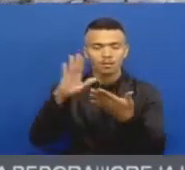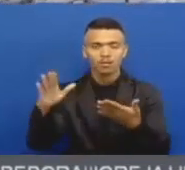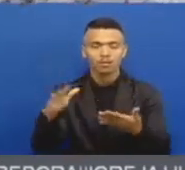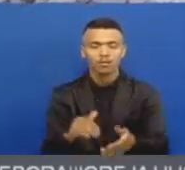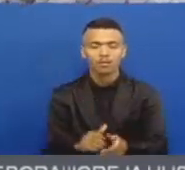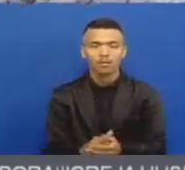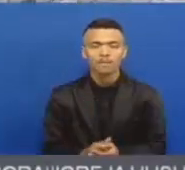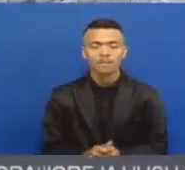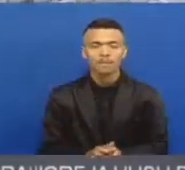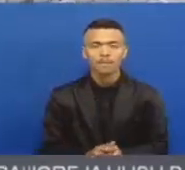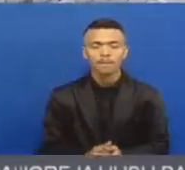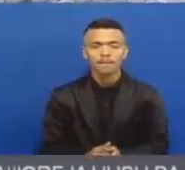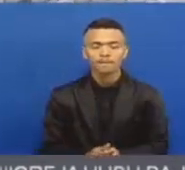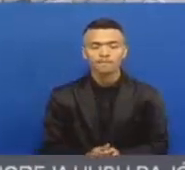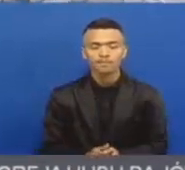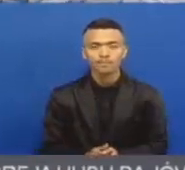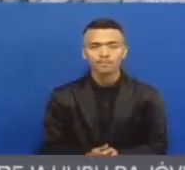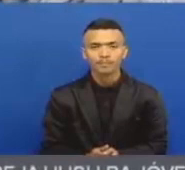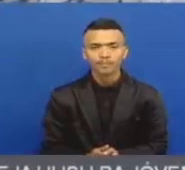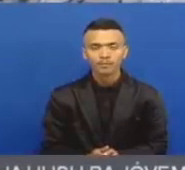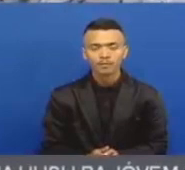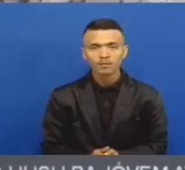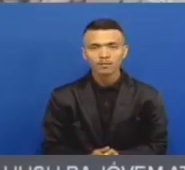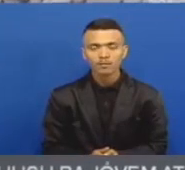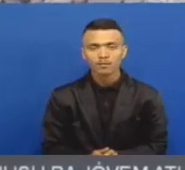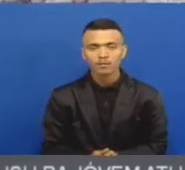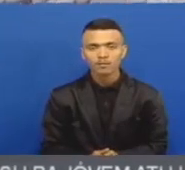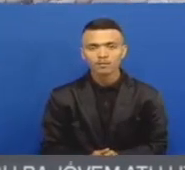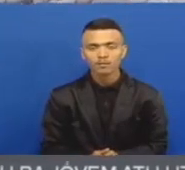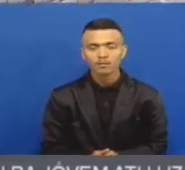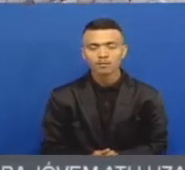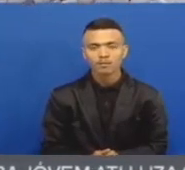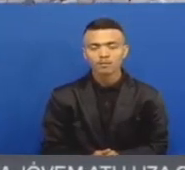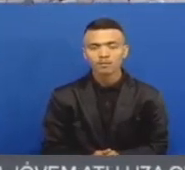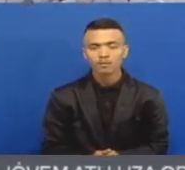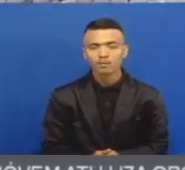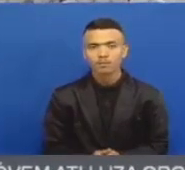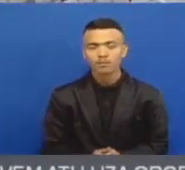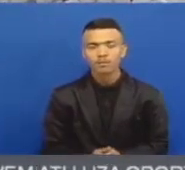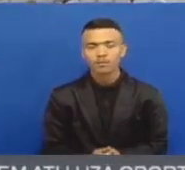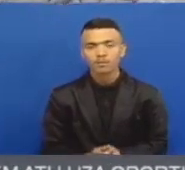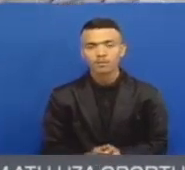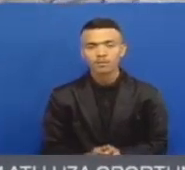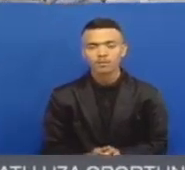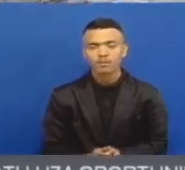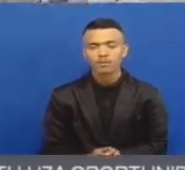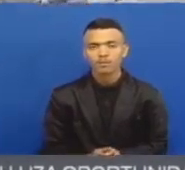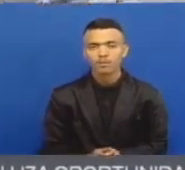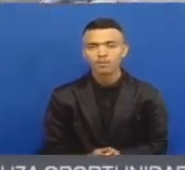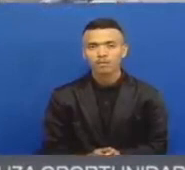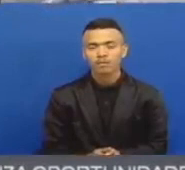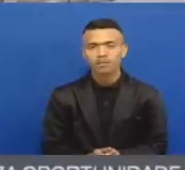jarua mos, hati rekor nian metam ni. Sempre mfuti jarua. Motor ruang cernen, tangga mahan